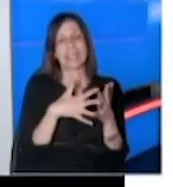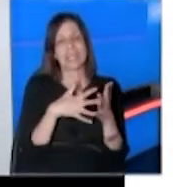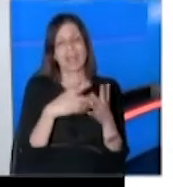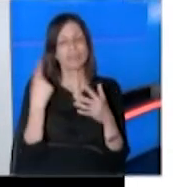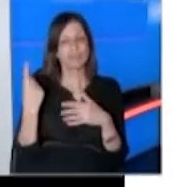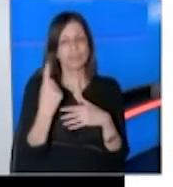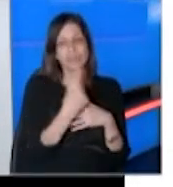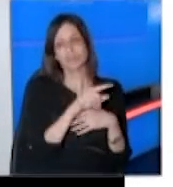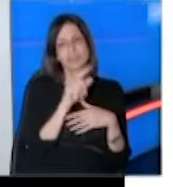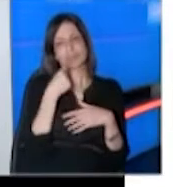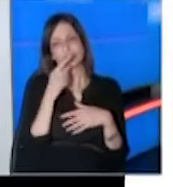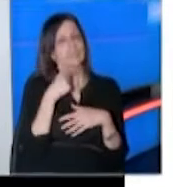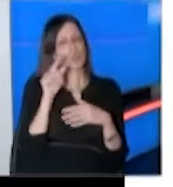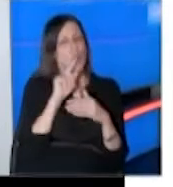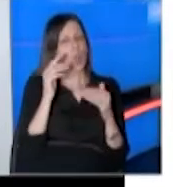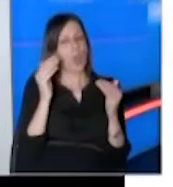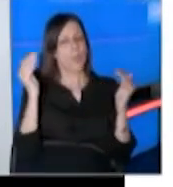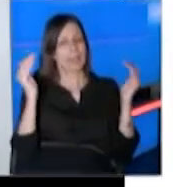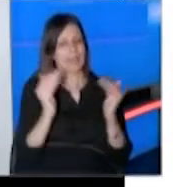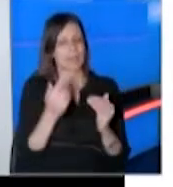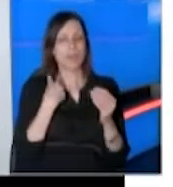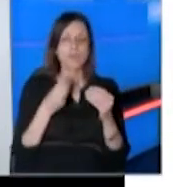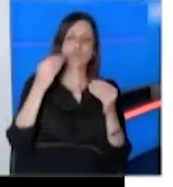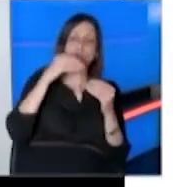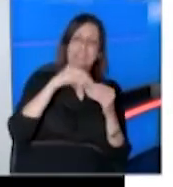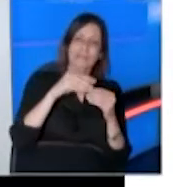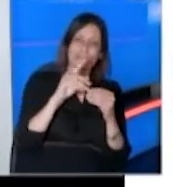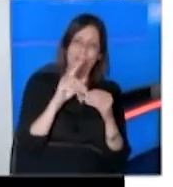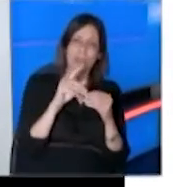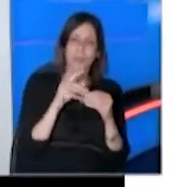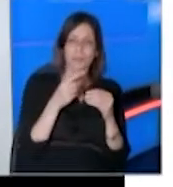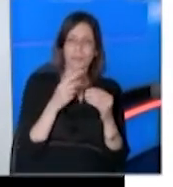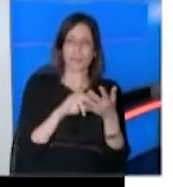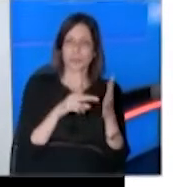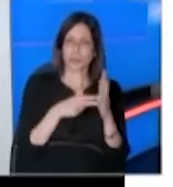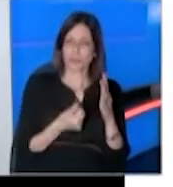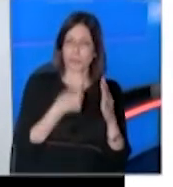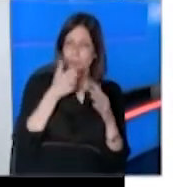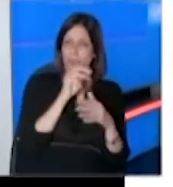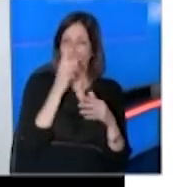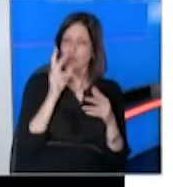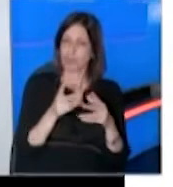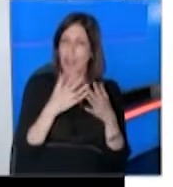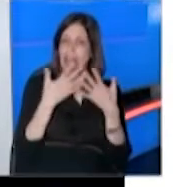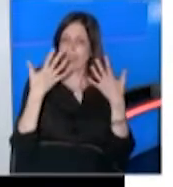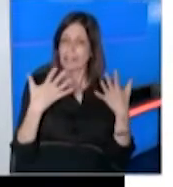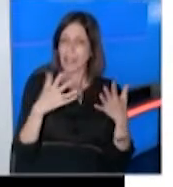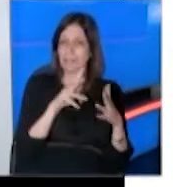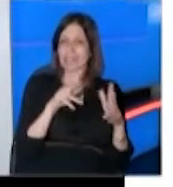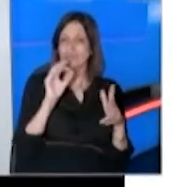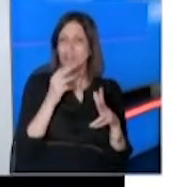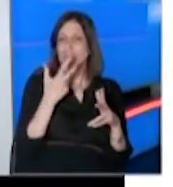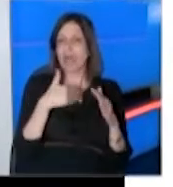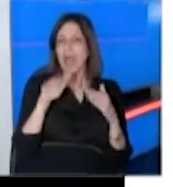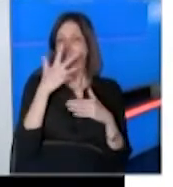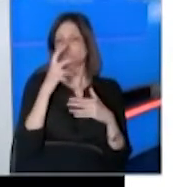היא אומרת זה. אנחנו לא מקטינים. מוסיפה, מדיניות השר בנושא, אפשר להגדיל נחלה במצב של 130%